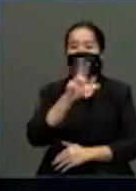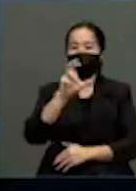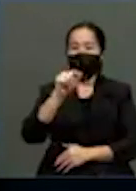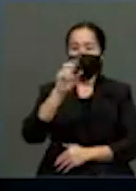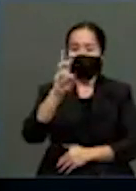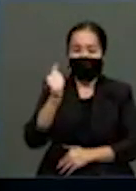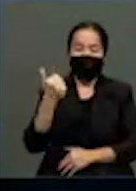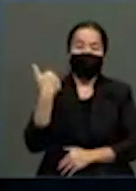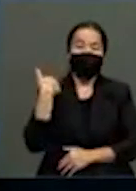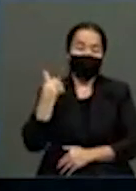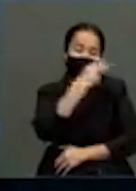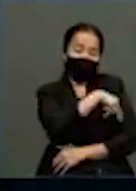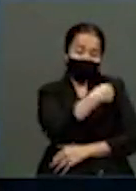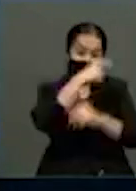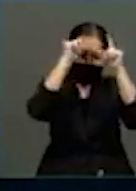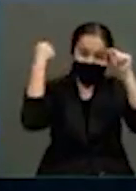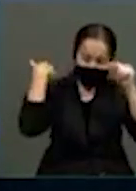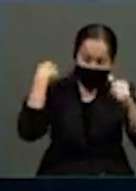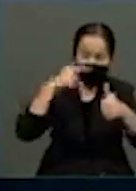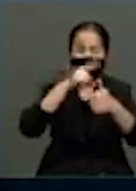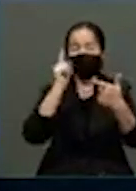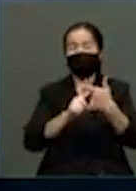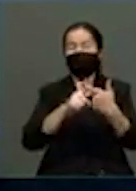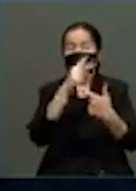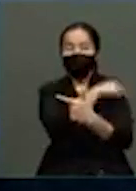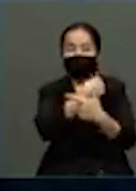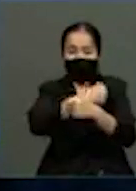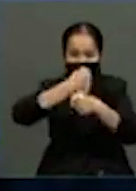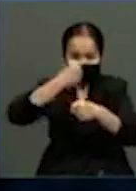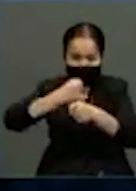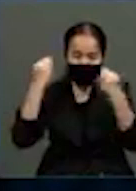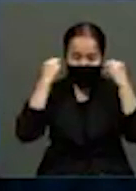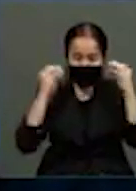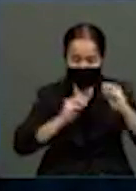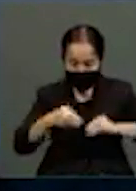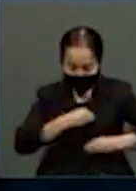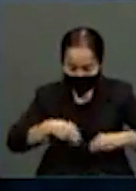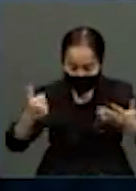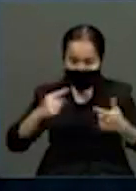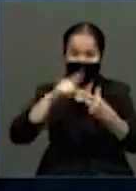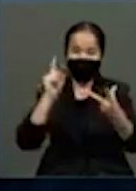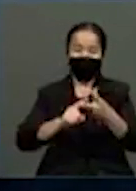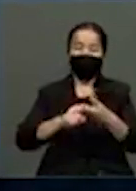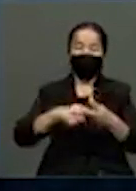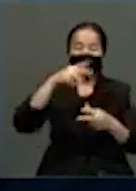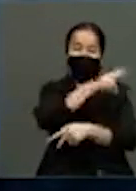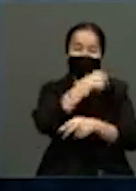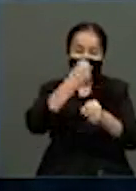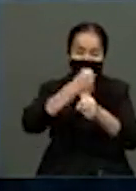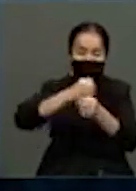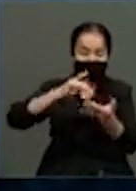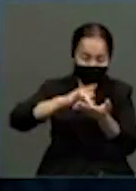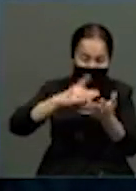แพทย์27คนพยาบาล60ท่านแล้วก็มีผู้ช่วยพยาบาล25ท่านเภสัช10นะครับนักระบา